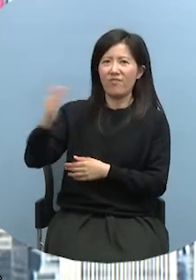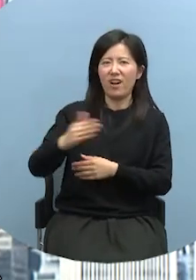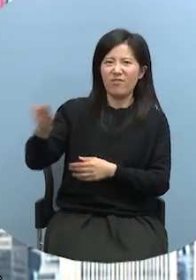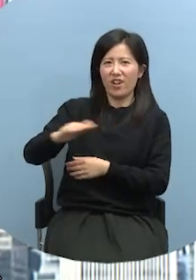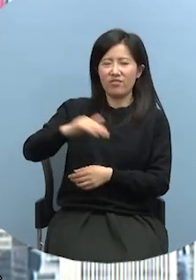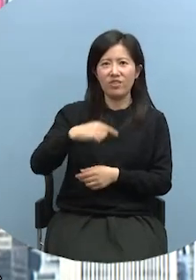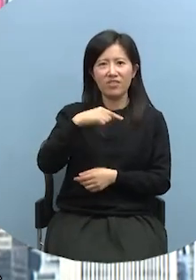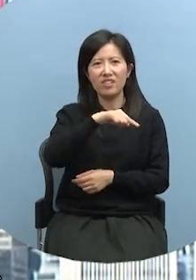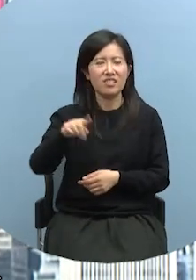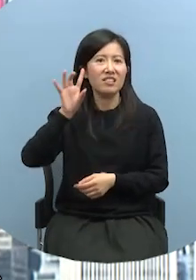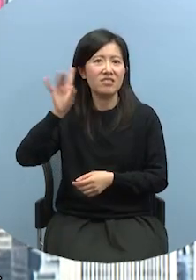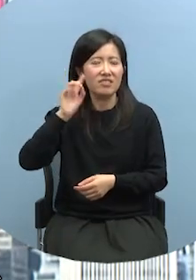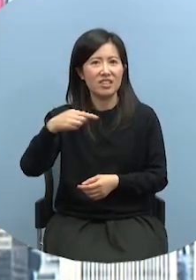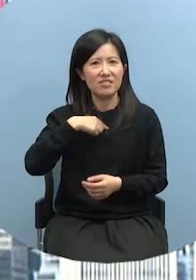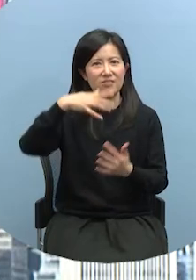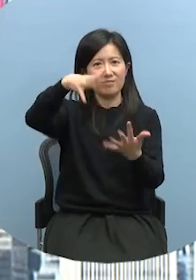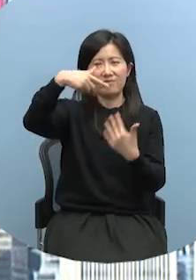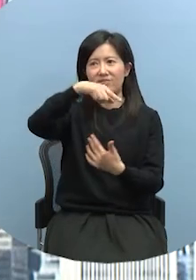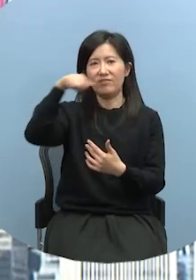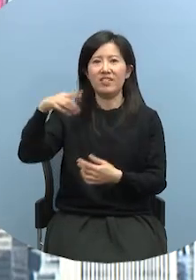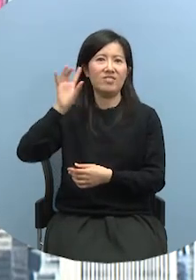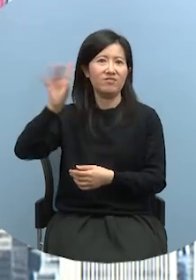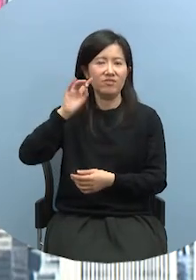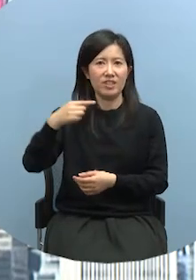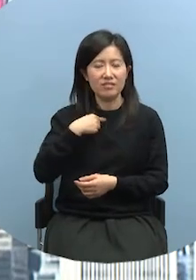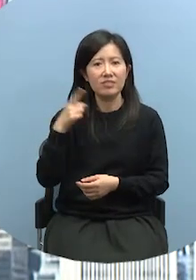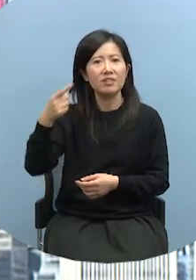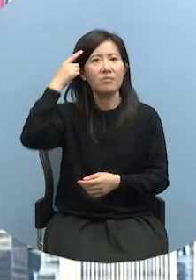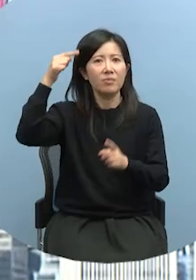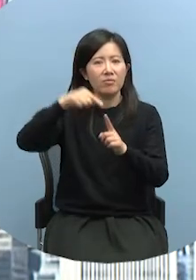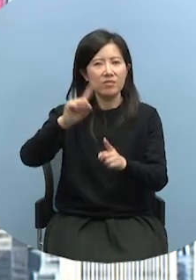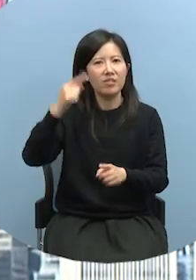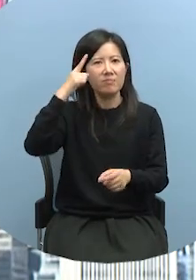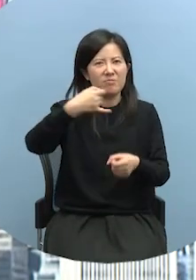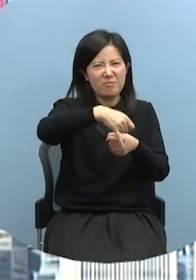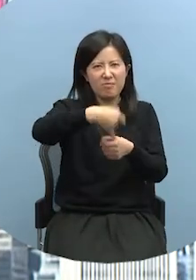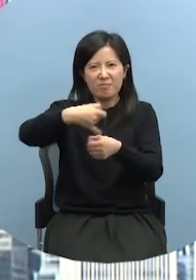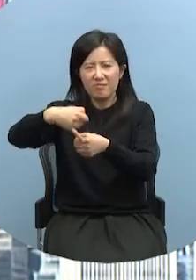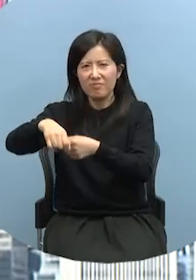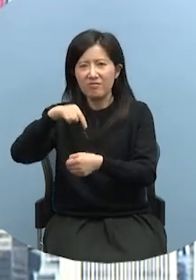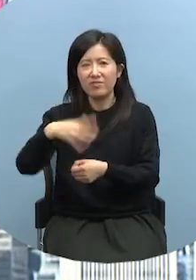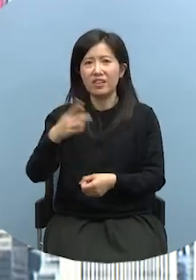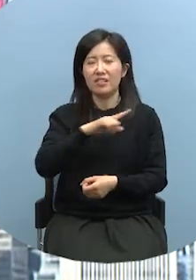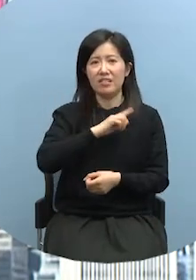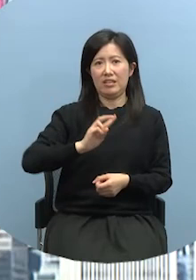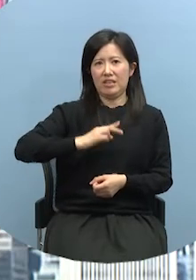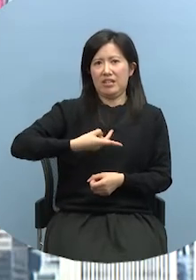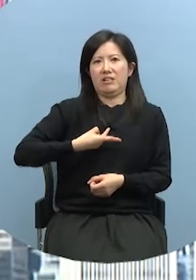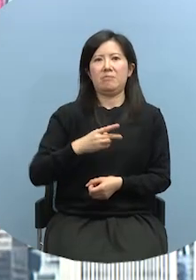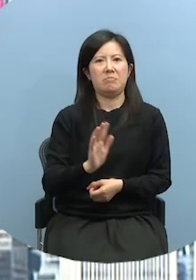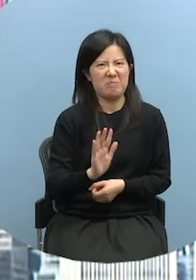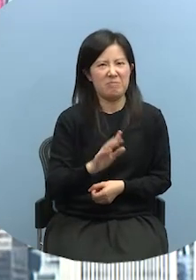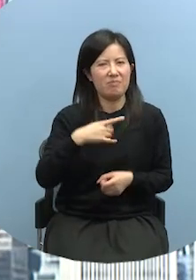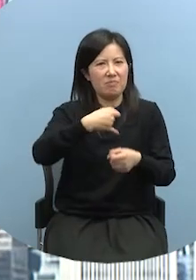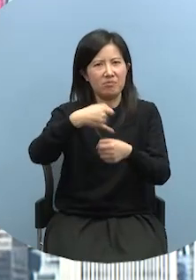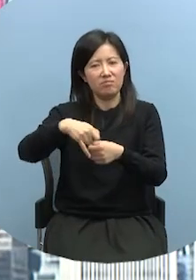要聽懲教署更生人員說，他們是想繼續毒害你，是不想讓你有重生的機會。另外我